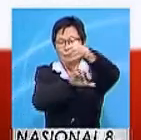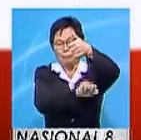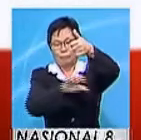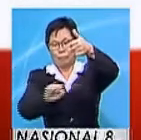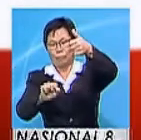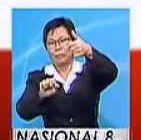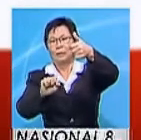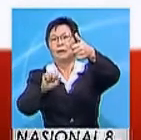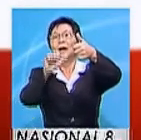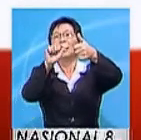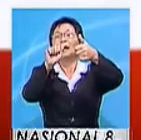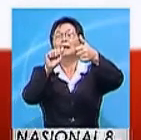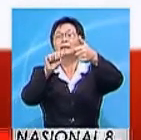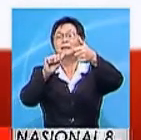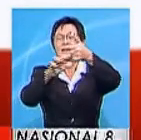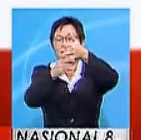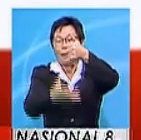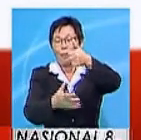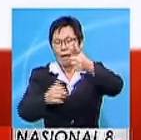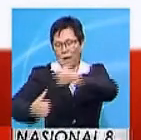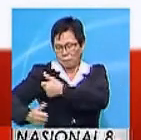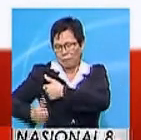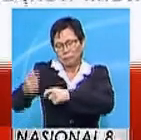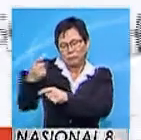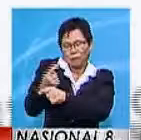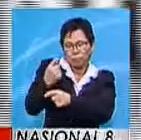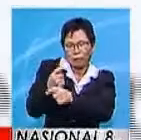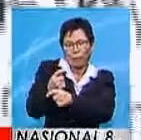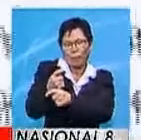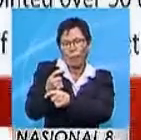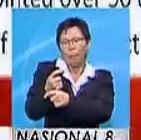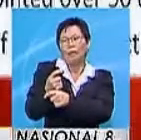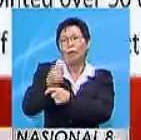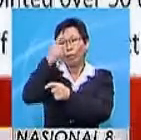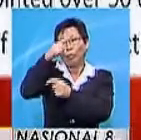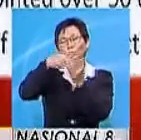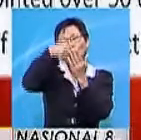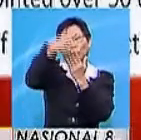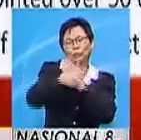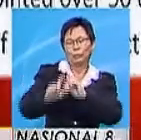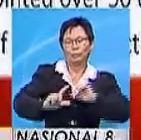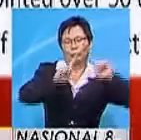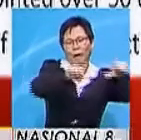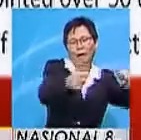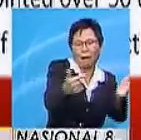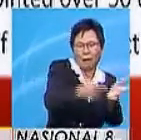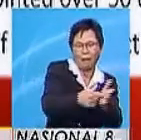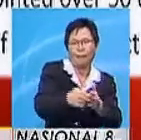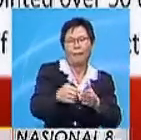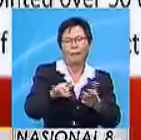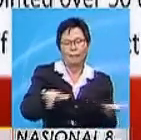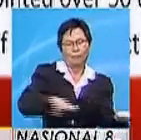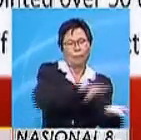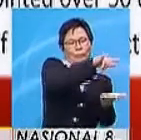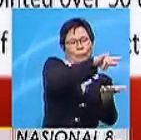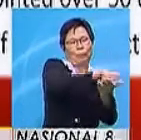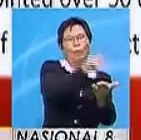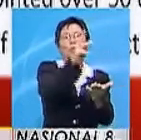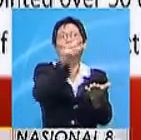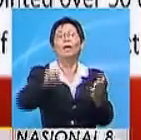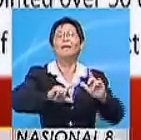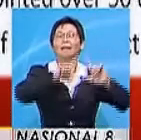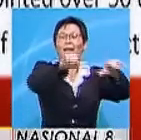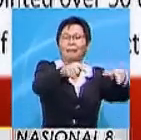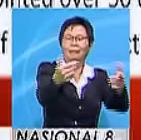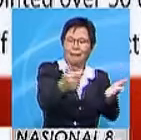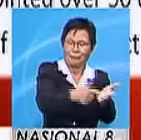tabung angkatan tentera masih dan akan kekal menjadi kontraktor utama bagi projek penempatan semula Pengkalan udara Kuala Lumpur